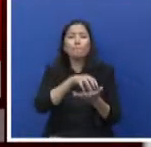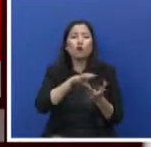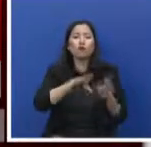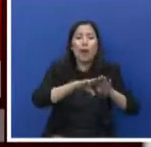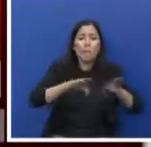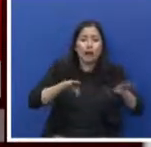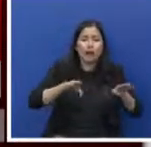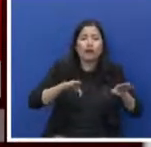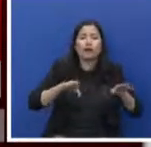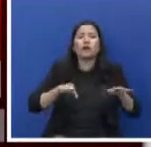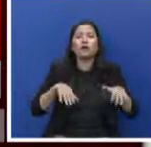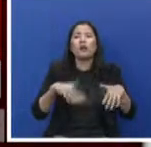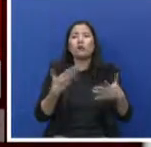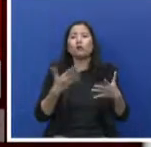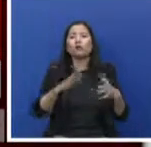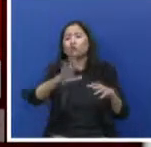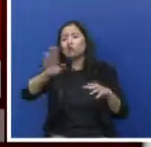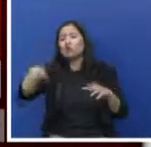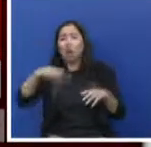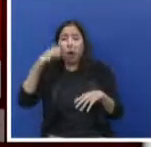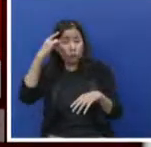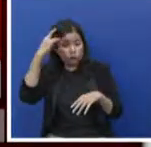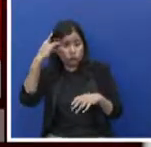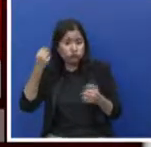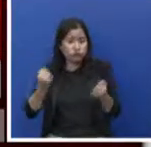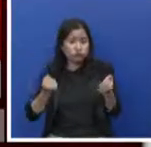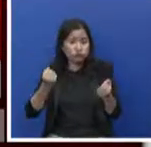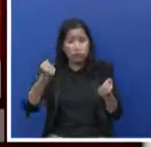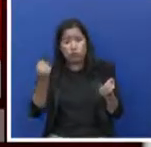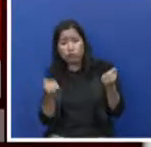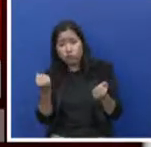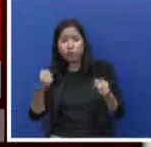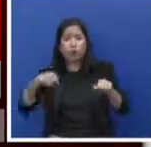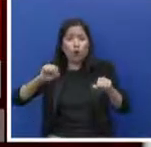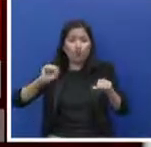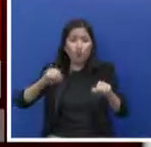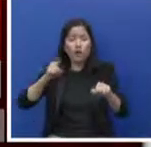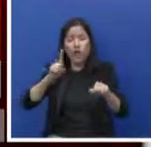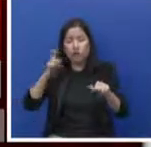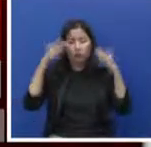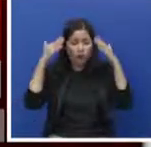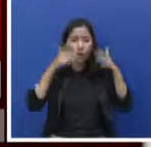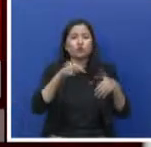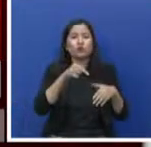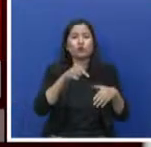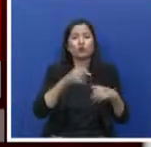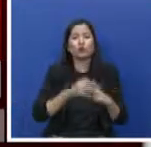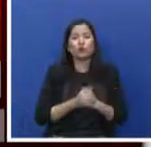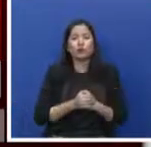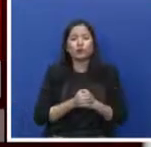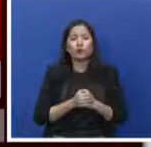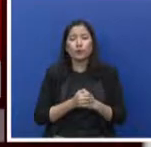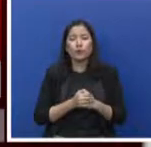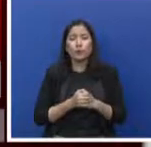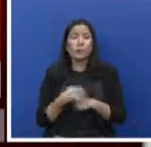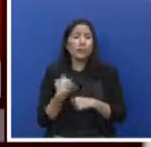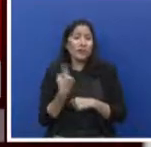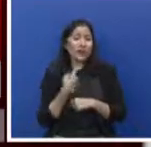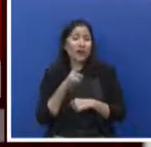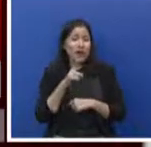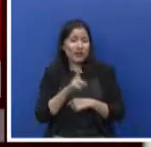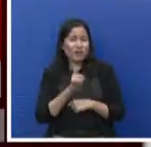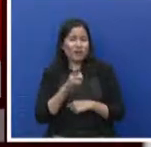kami, kemudian seluruh mitra-mitra kami terus memperhatikan hal tersebut. Di samping itu juga tentunya kami selalu